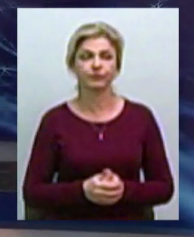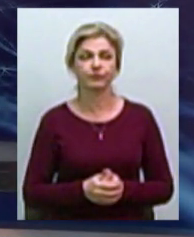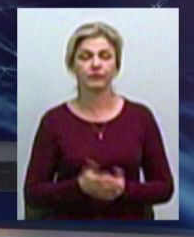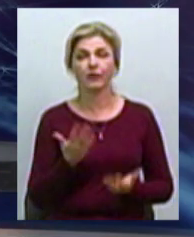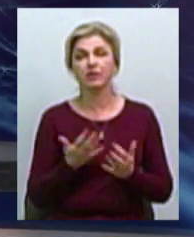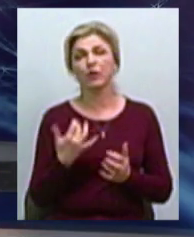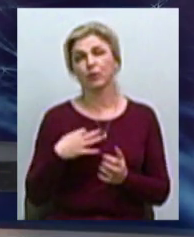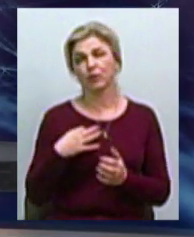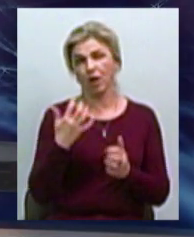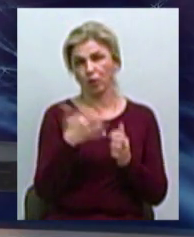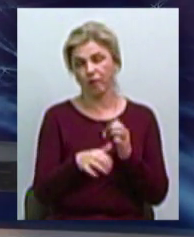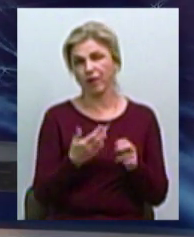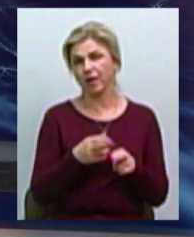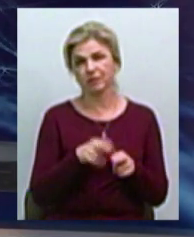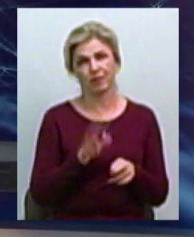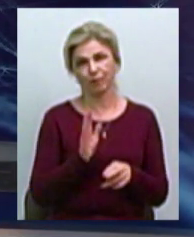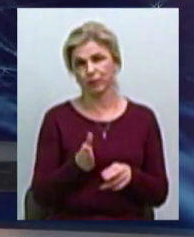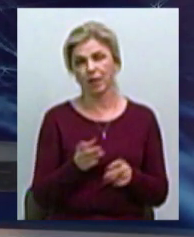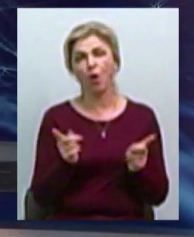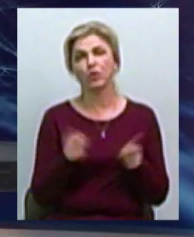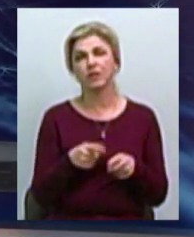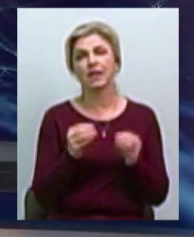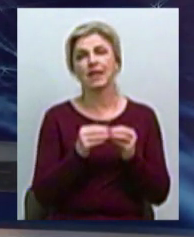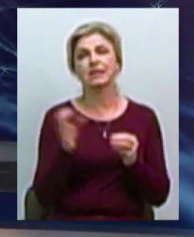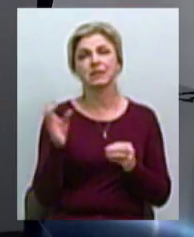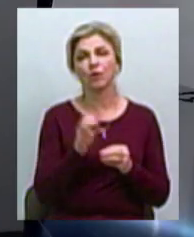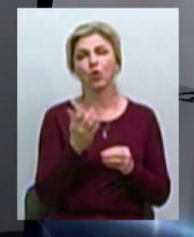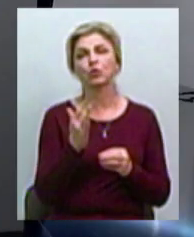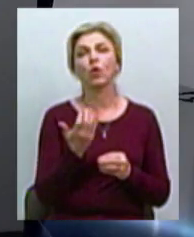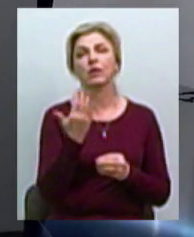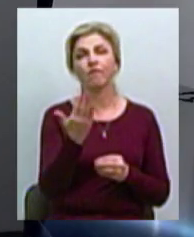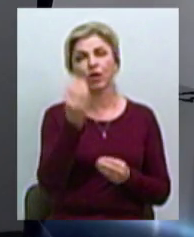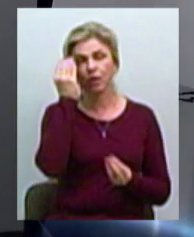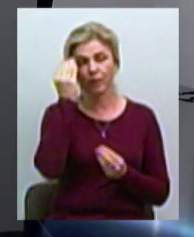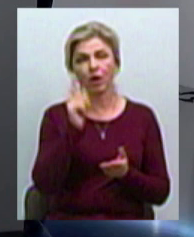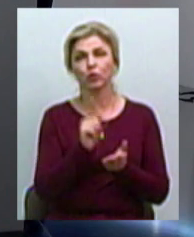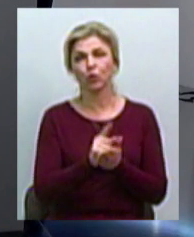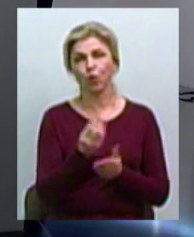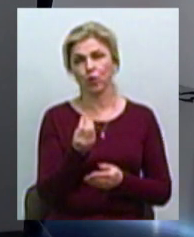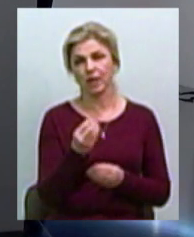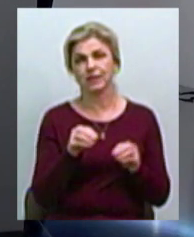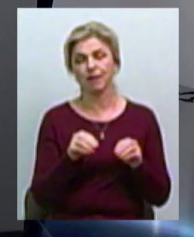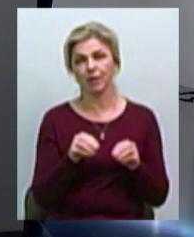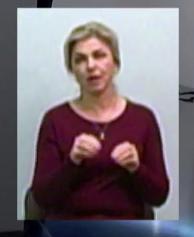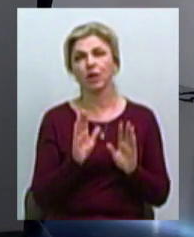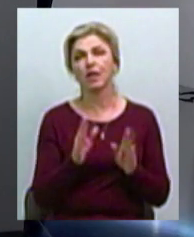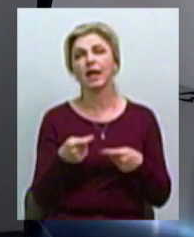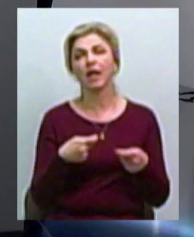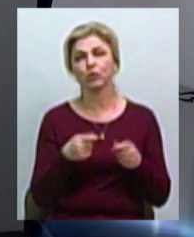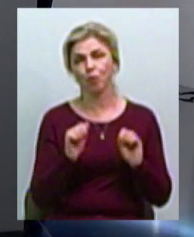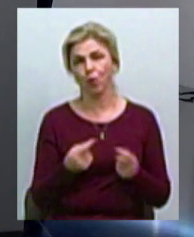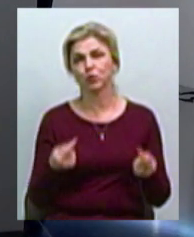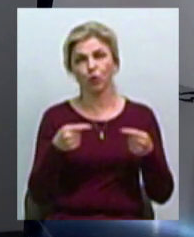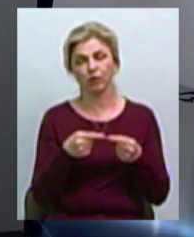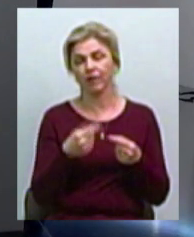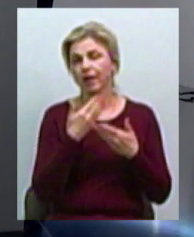ігнорувати, то це буде позиція Страуса. Дуже стисло 10 секунд. Скільки, на вашу думку, має коштувати земля в Україні? Тільки ринок може це встановити.